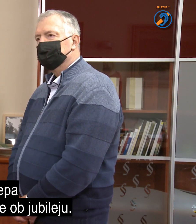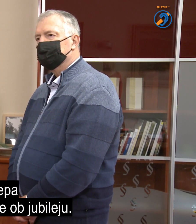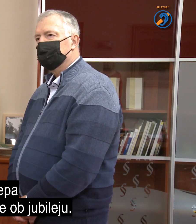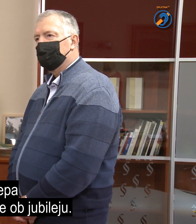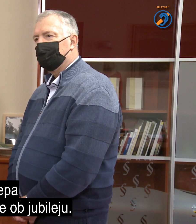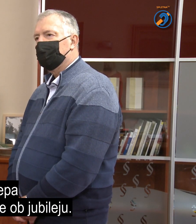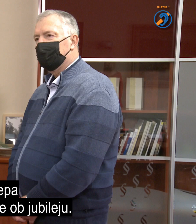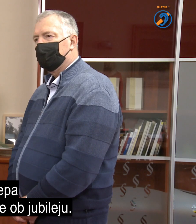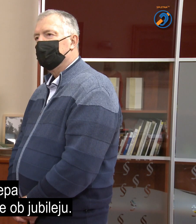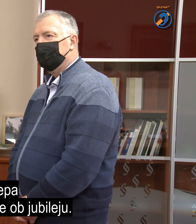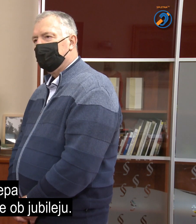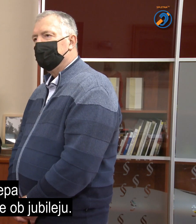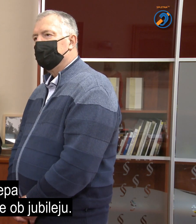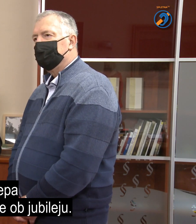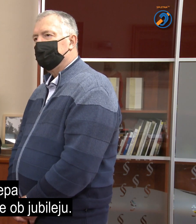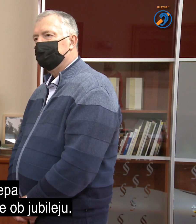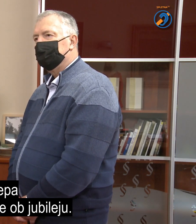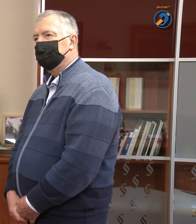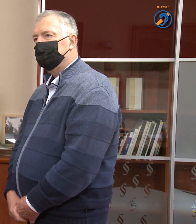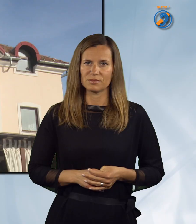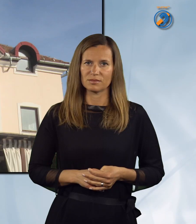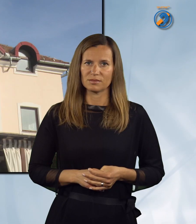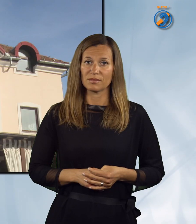lepa in iskrene čestitke ob jubileju.